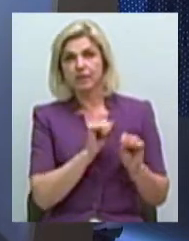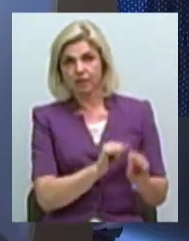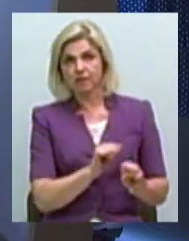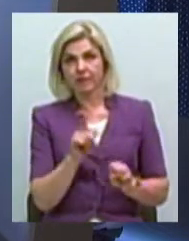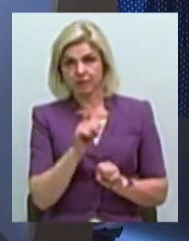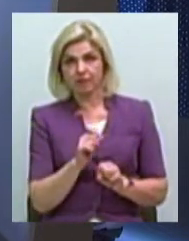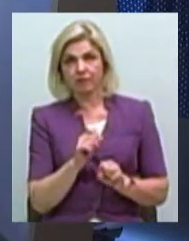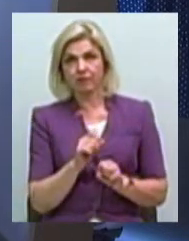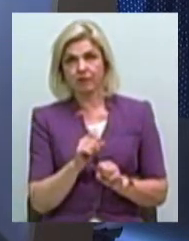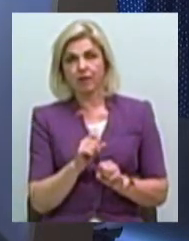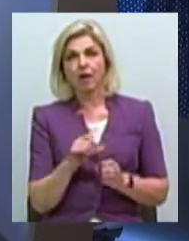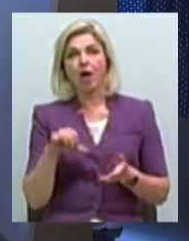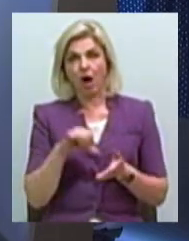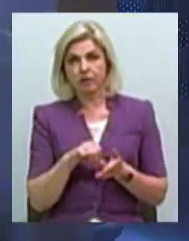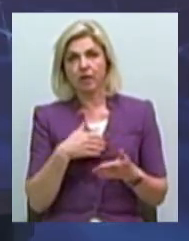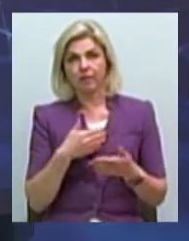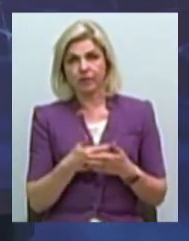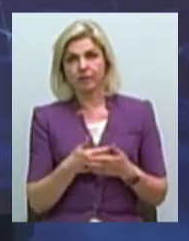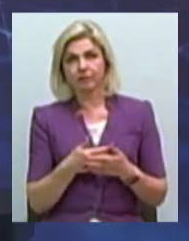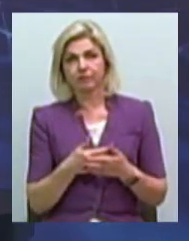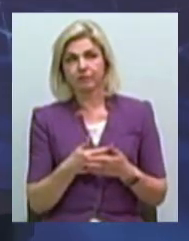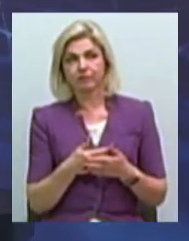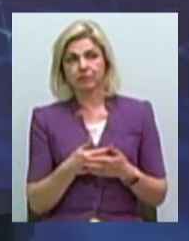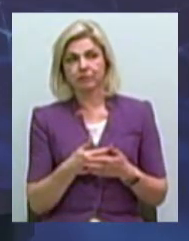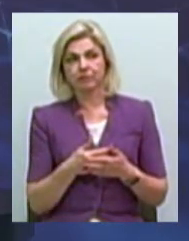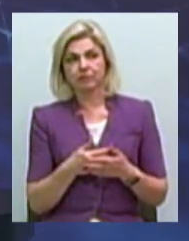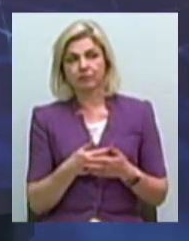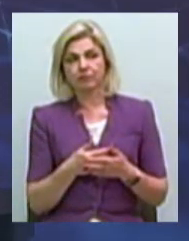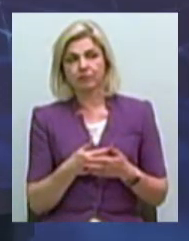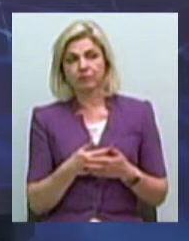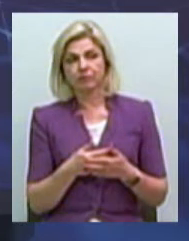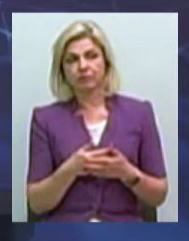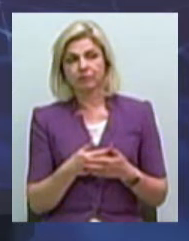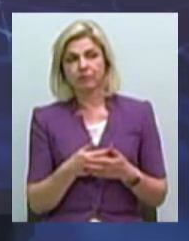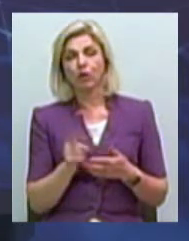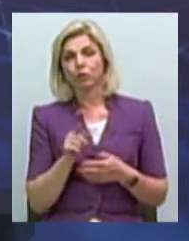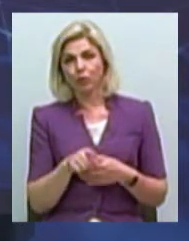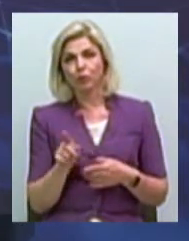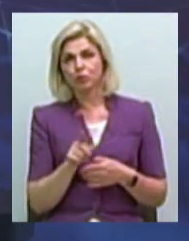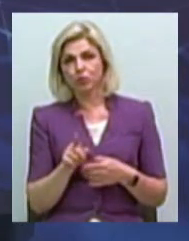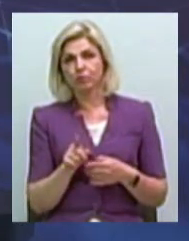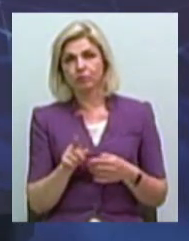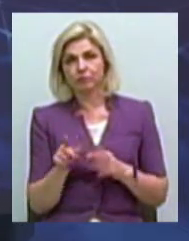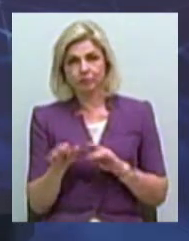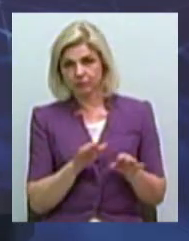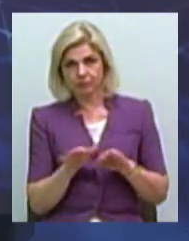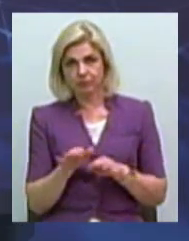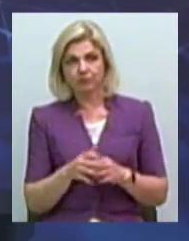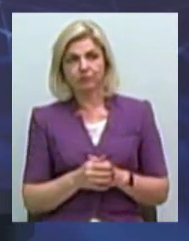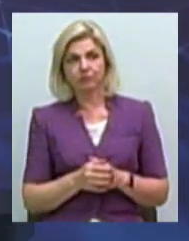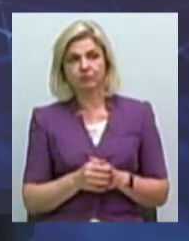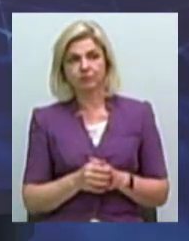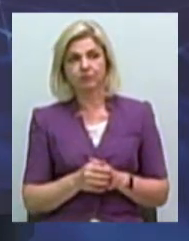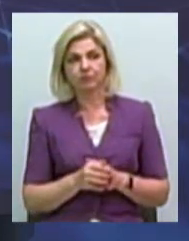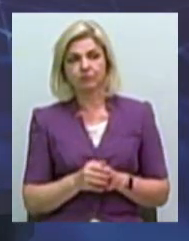за, що ви прийняли активне, взяли активну участь у тому, щоб той чоловік, який вбив